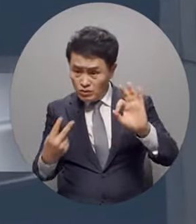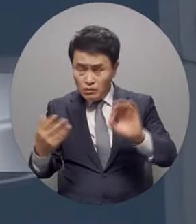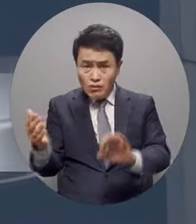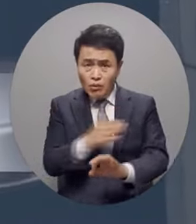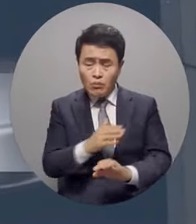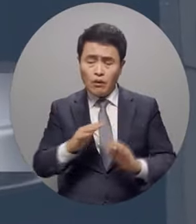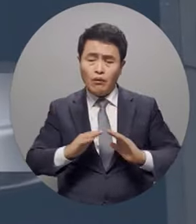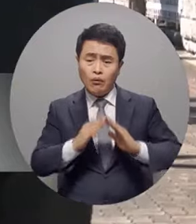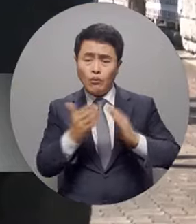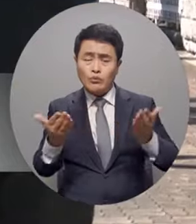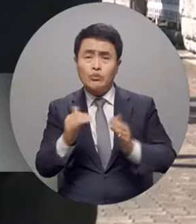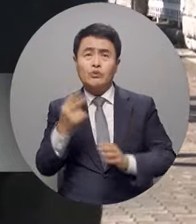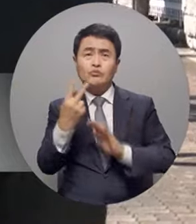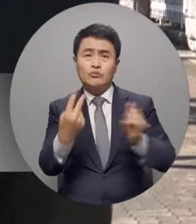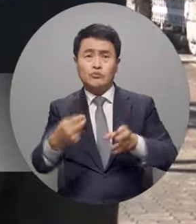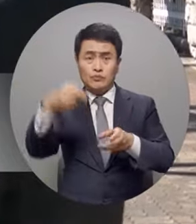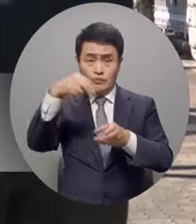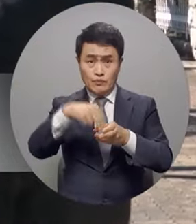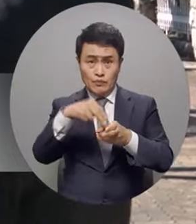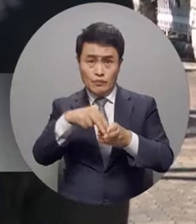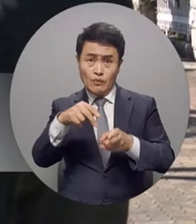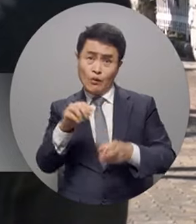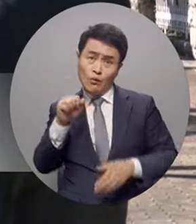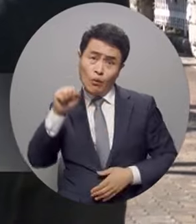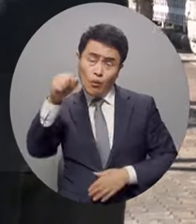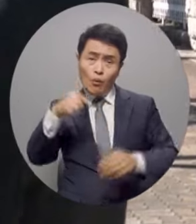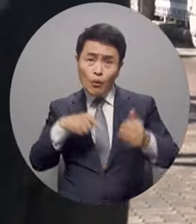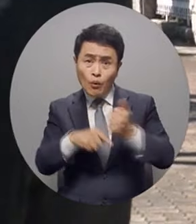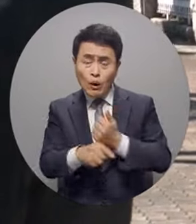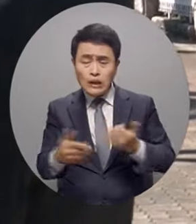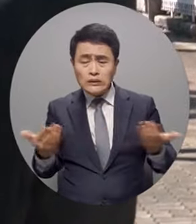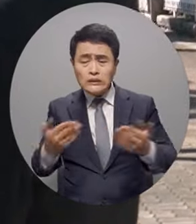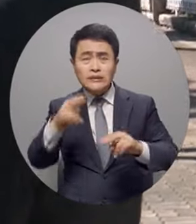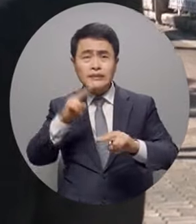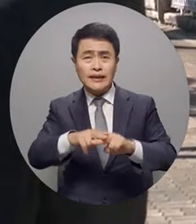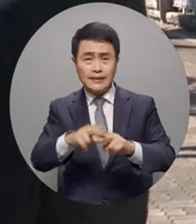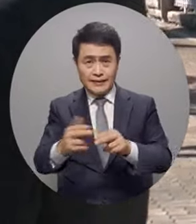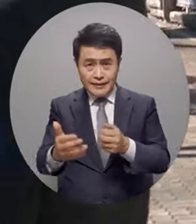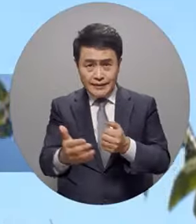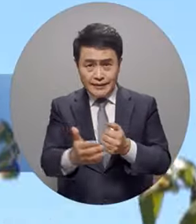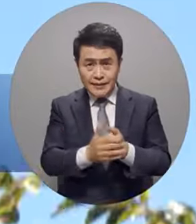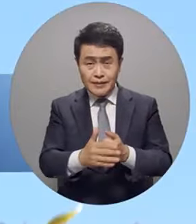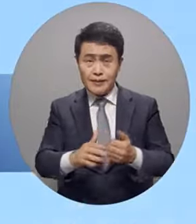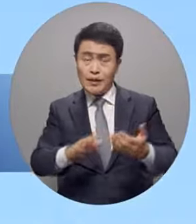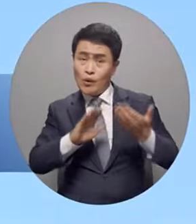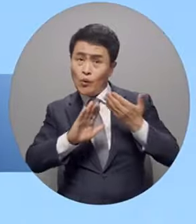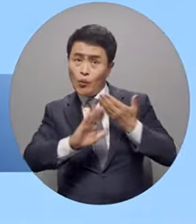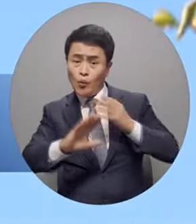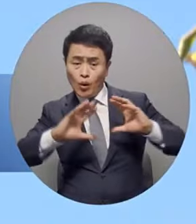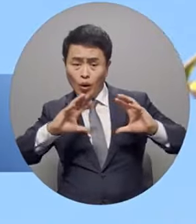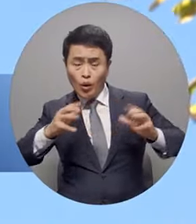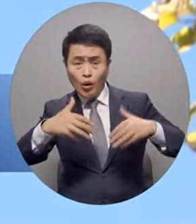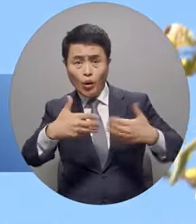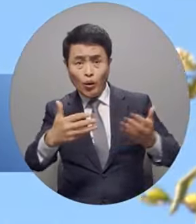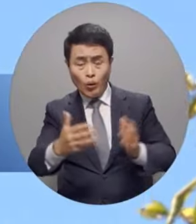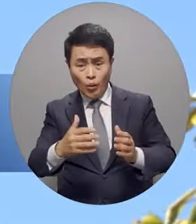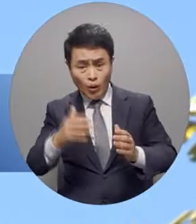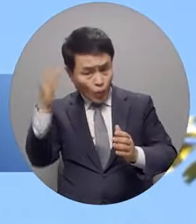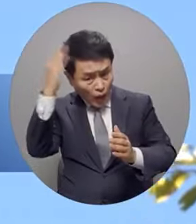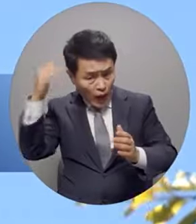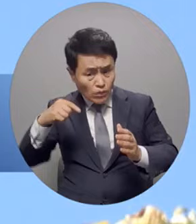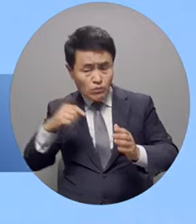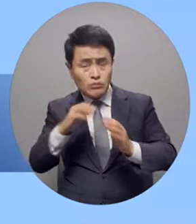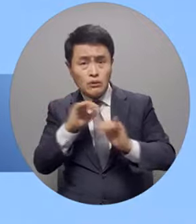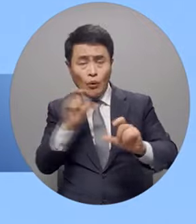2명이 올라가 있습니다. 고공농성의 이유는 일자리 때문입니다. 내국인들이 오히려 역차별을 받고